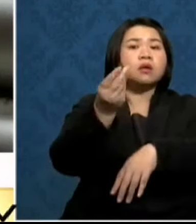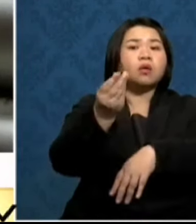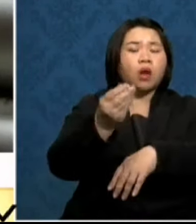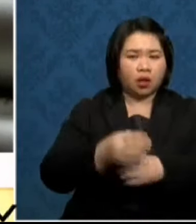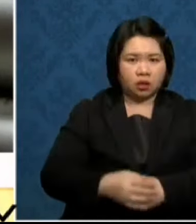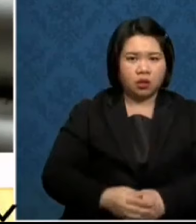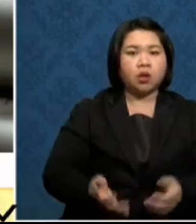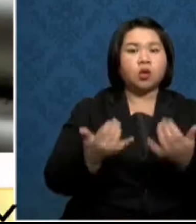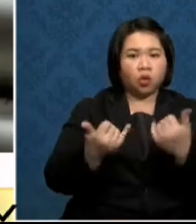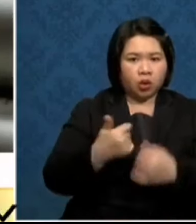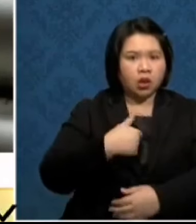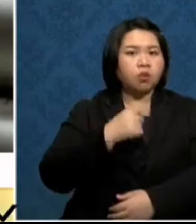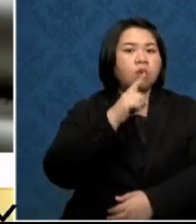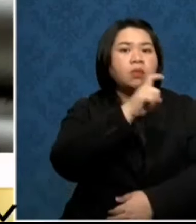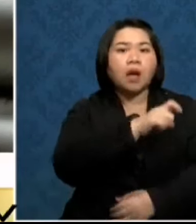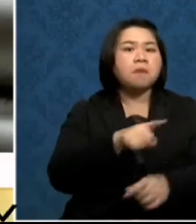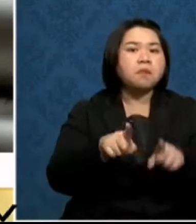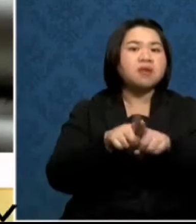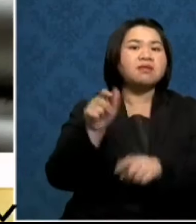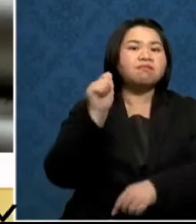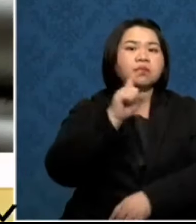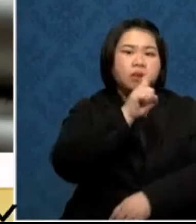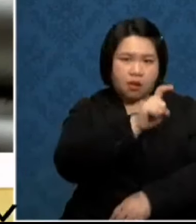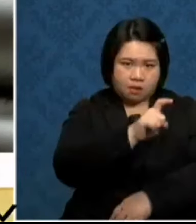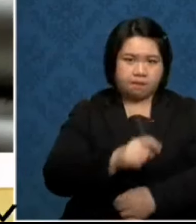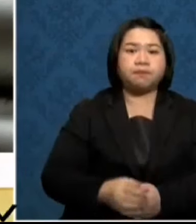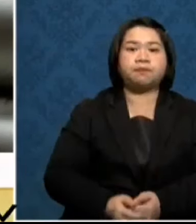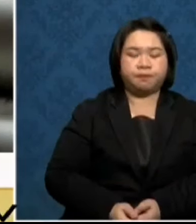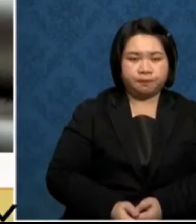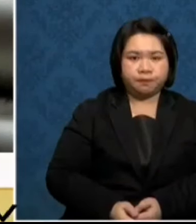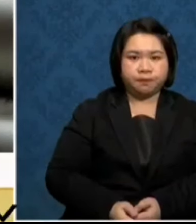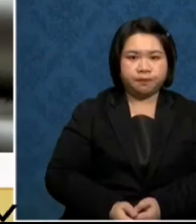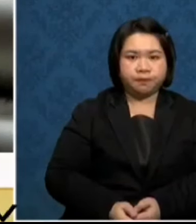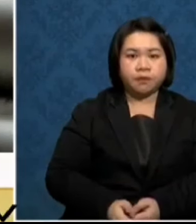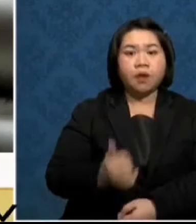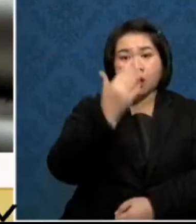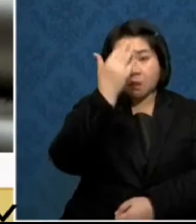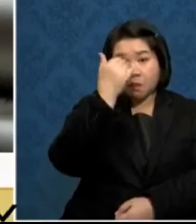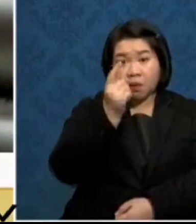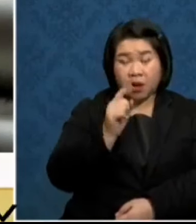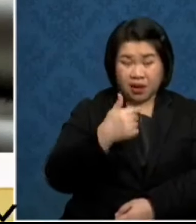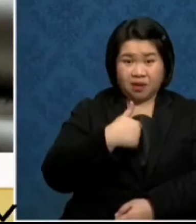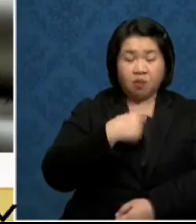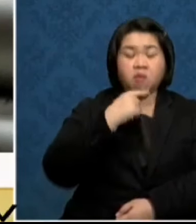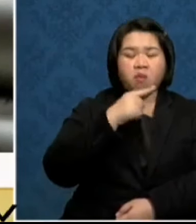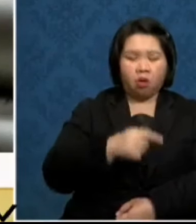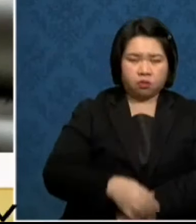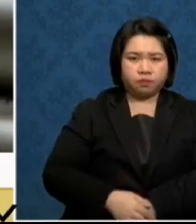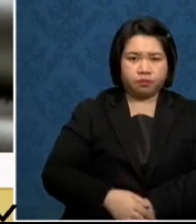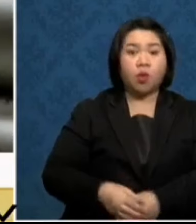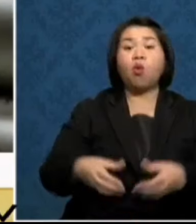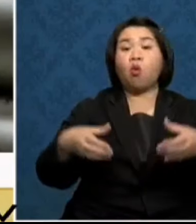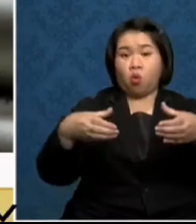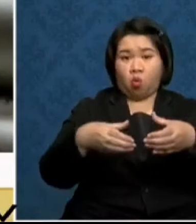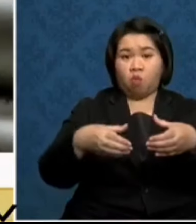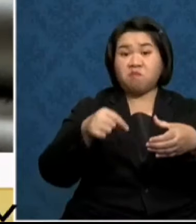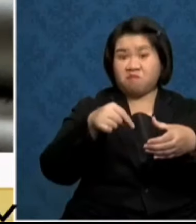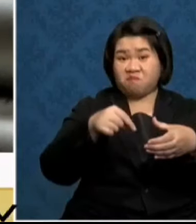ยังขอทำหน้าที่ทวงถามอีกรอบเพราะผมถือหลักว่าเมื่อพรรคการเมืองไปหา